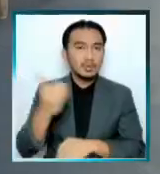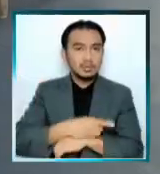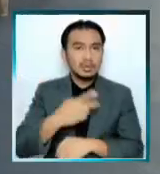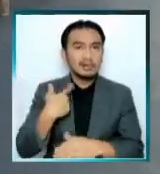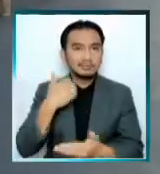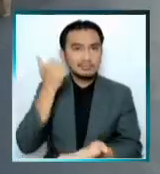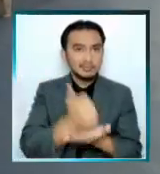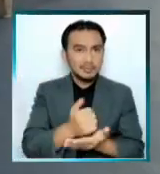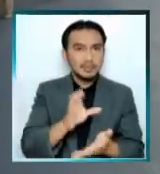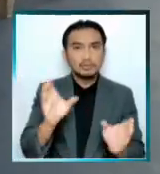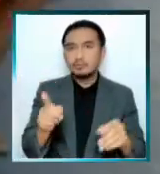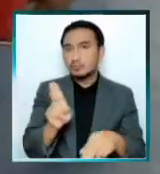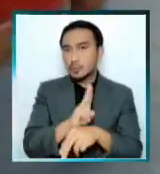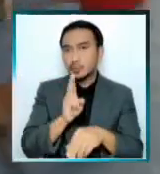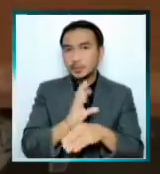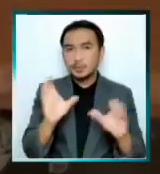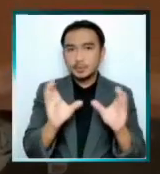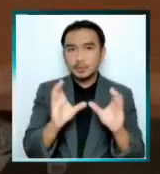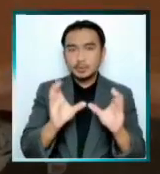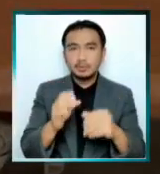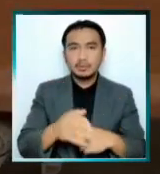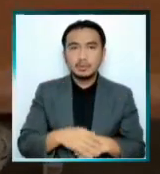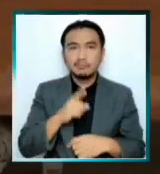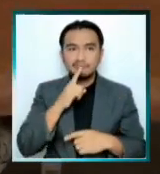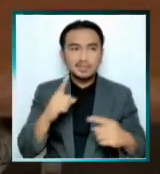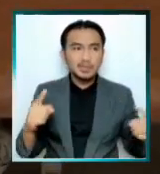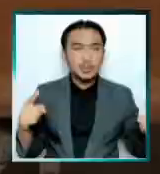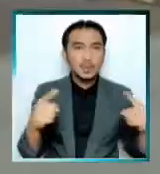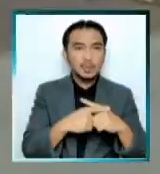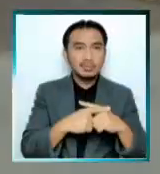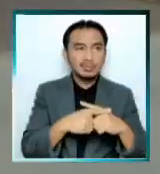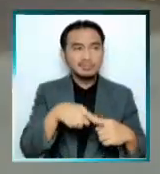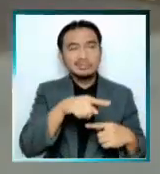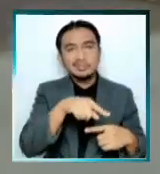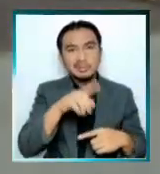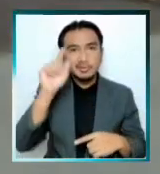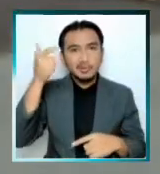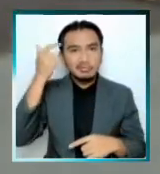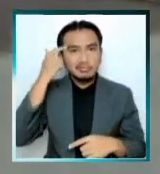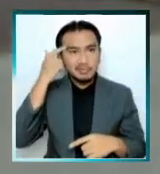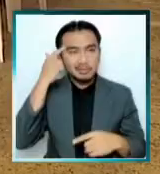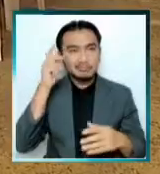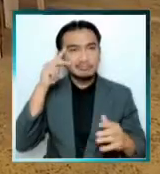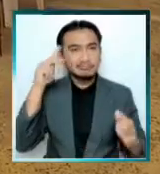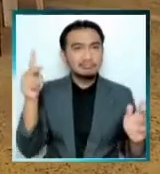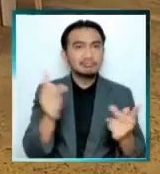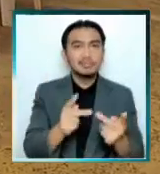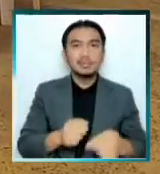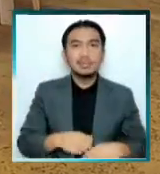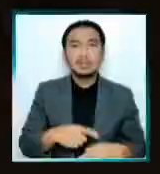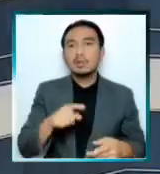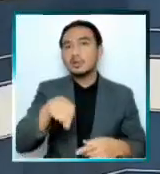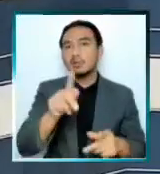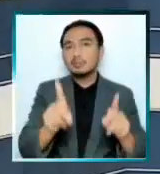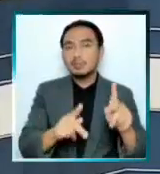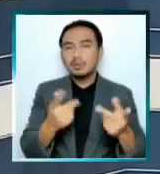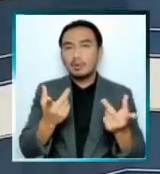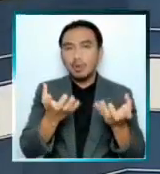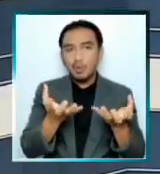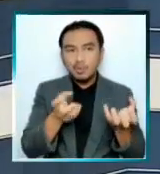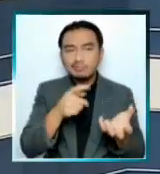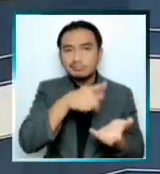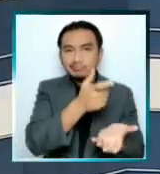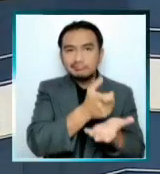certification, parang sasalungat na ito sa kagustuhan ng gobyerno na babakunahan ang lahat ng kwalipikado. Sabi